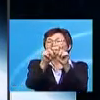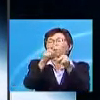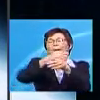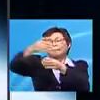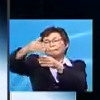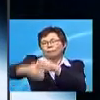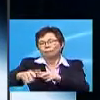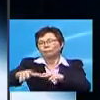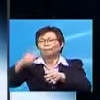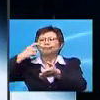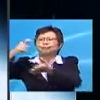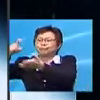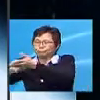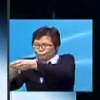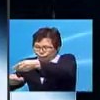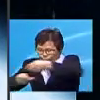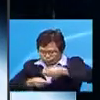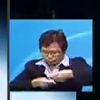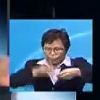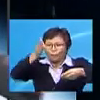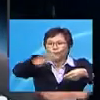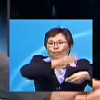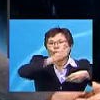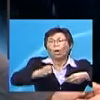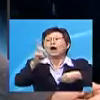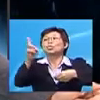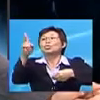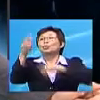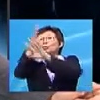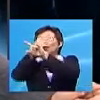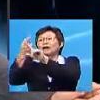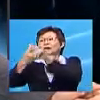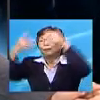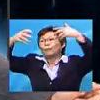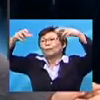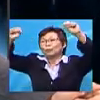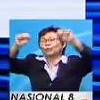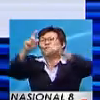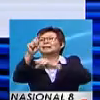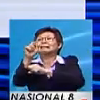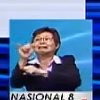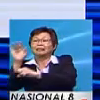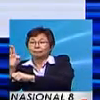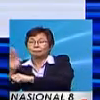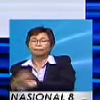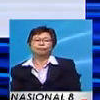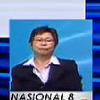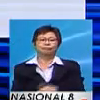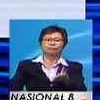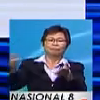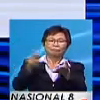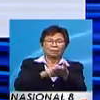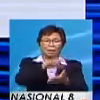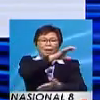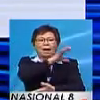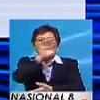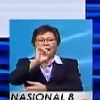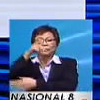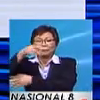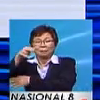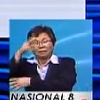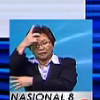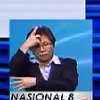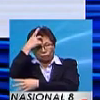selepas menerima notis Rasmi pembubaran Dun Sarawak daripada yang dipertuanya dalam satu kenyataan pengerusi SPR